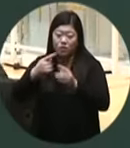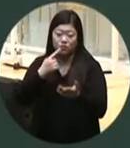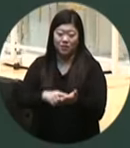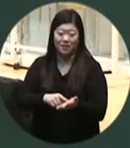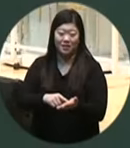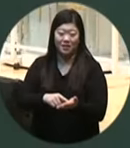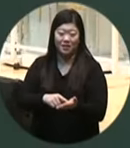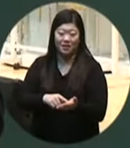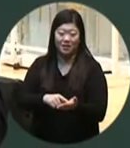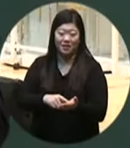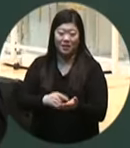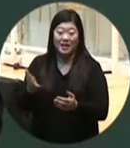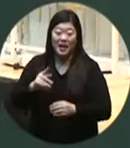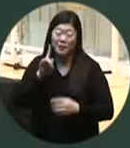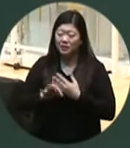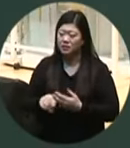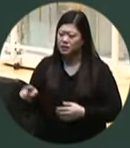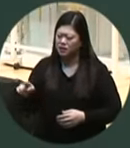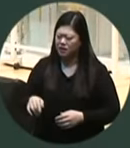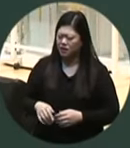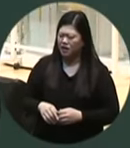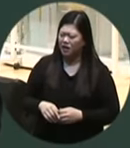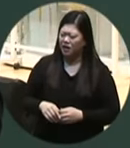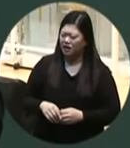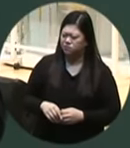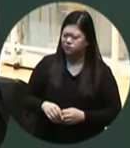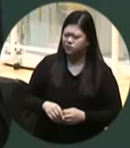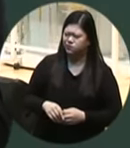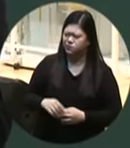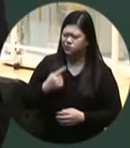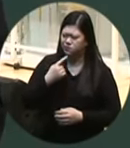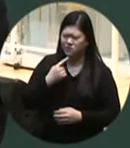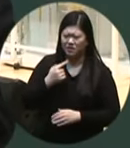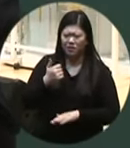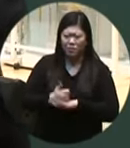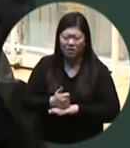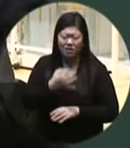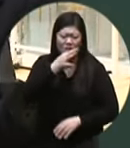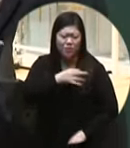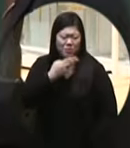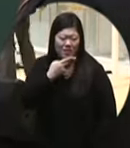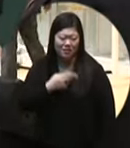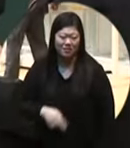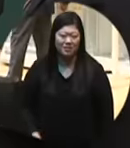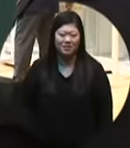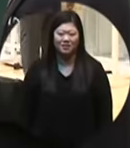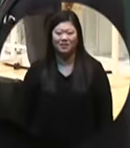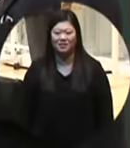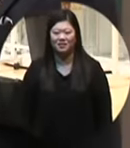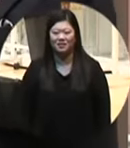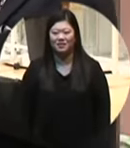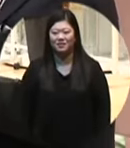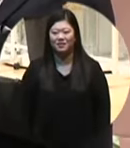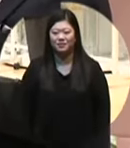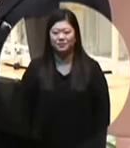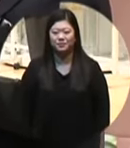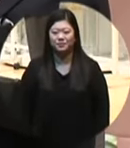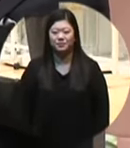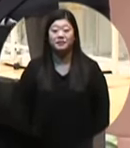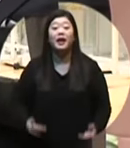왔냐? 이러면 아무것도 안 된다니까요. But if they look at you and say, "Where do these people come from? Who are they?" Negatively, then that wouldn't work.